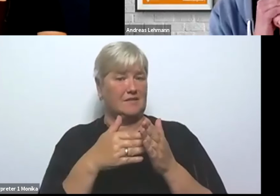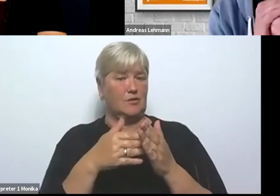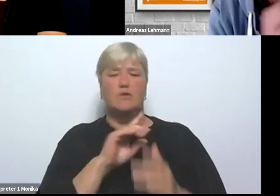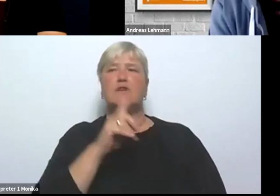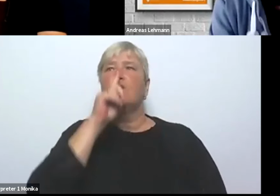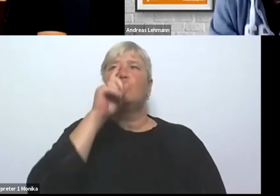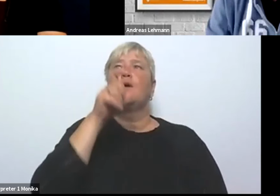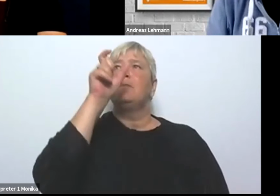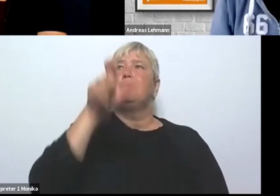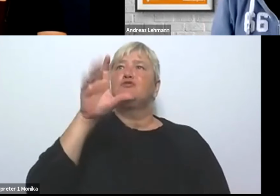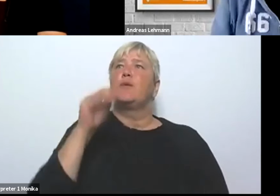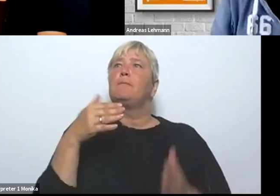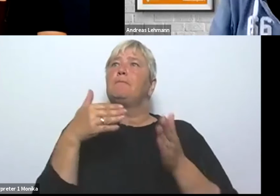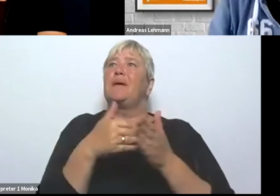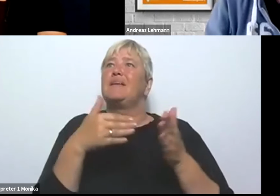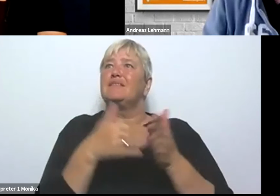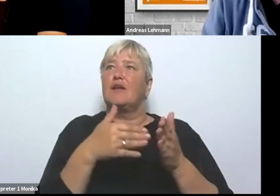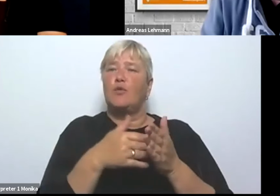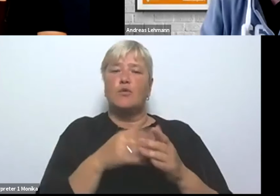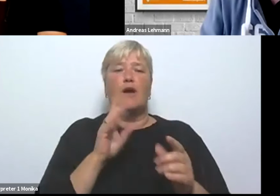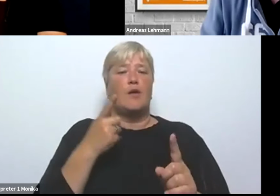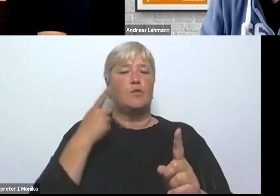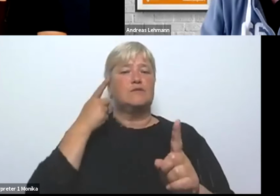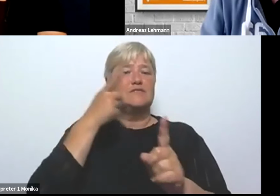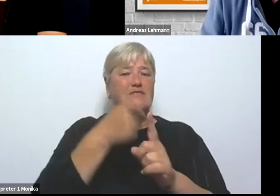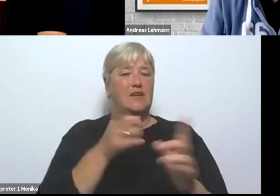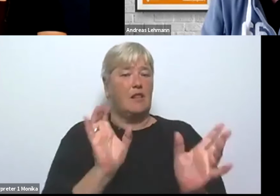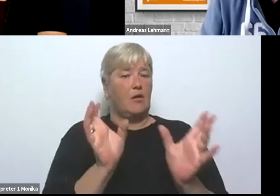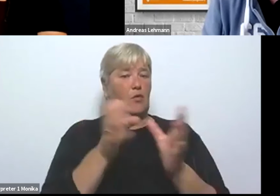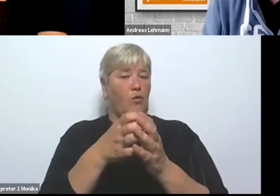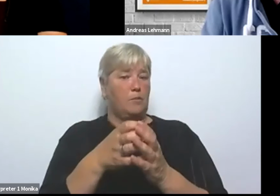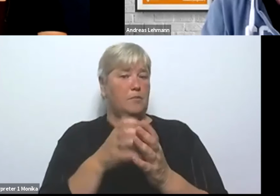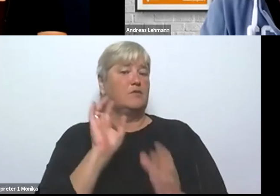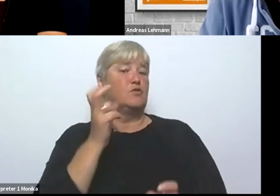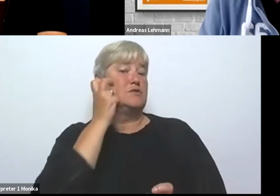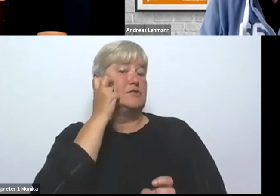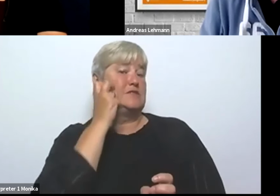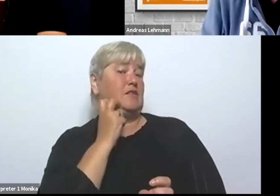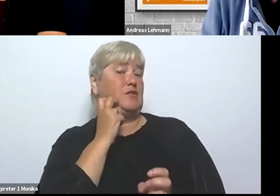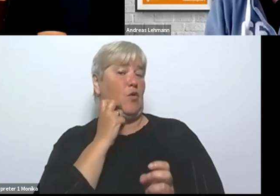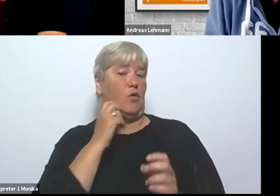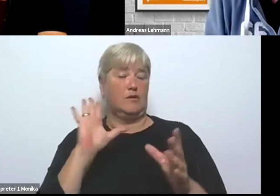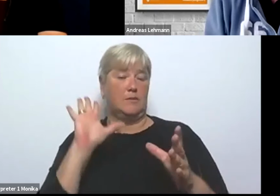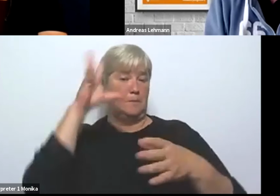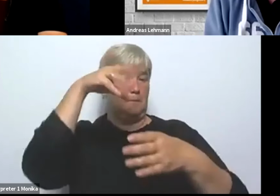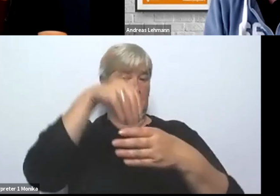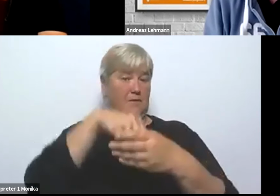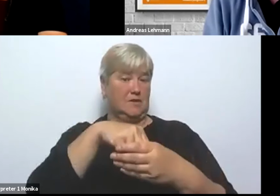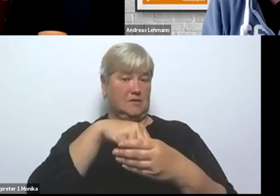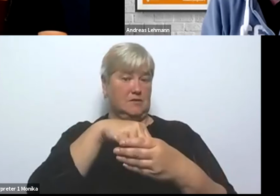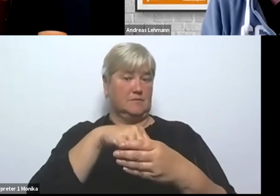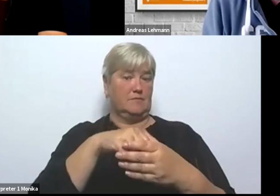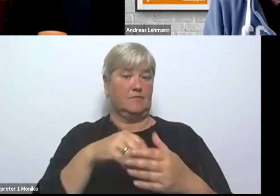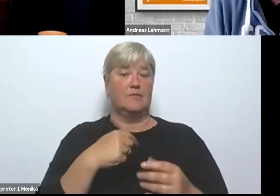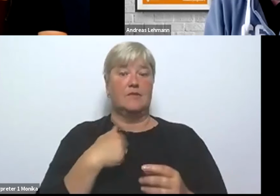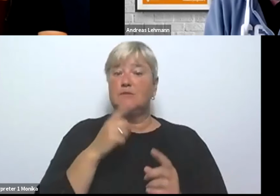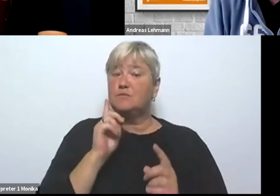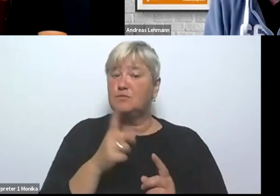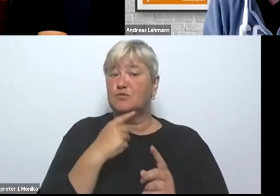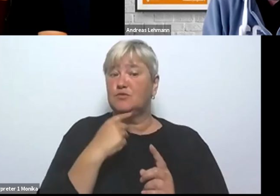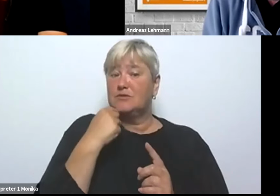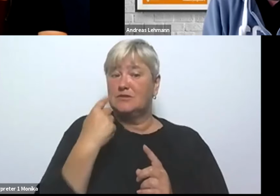mit Behinderungen, sondern auch die Zielgruppe der älteren Menschen mit einbeziehen. Und ich muss jetzt unbedingt diesen Sager noch loswerden hier,